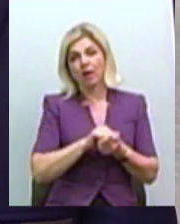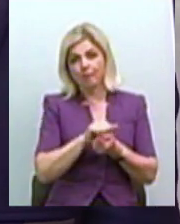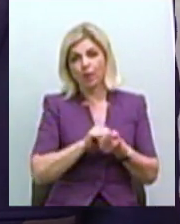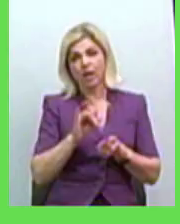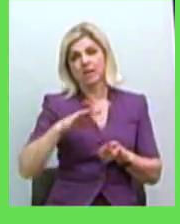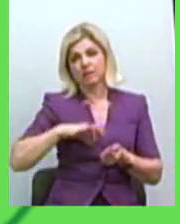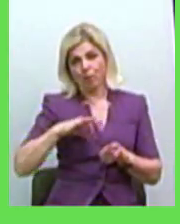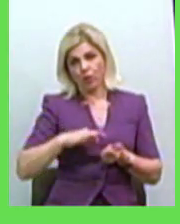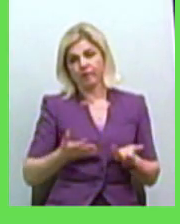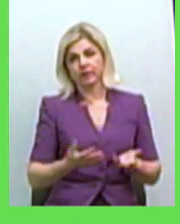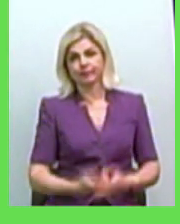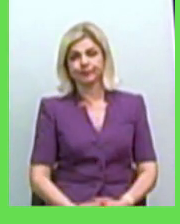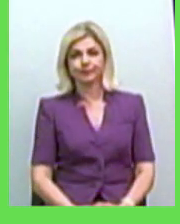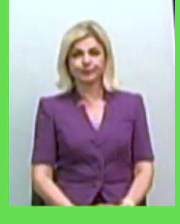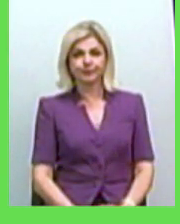використовувати заново.